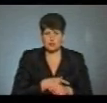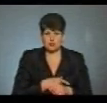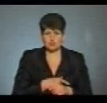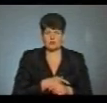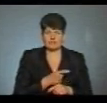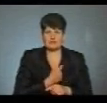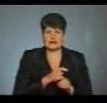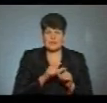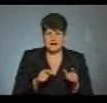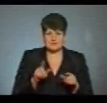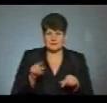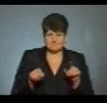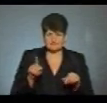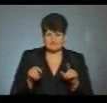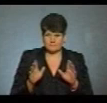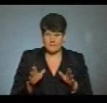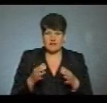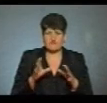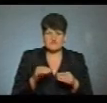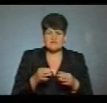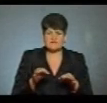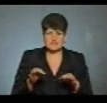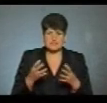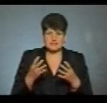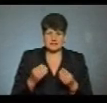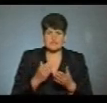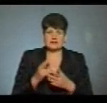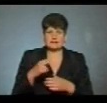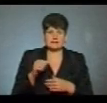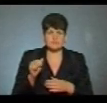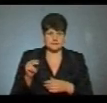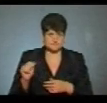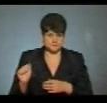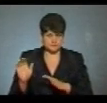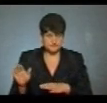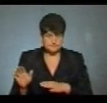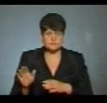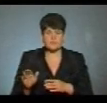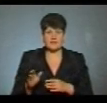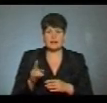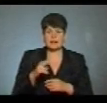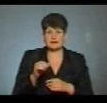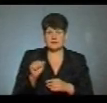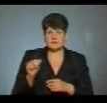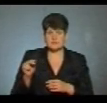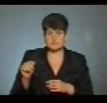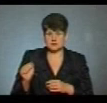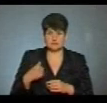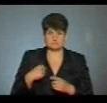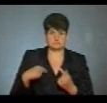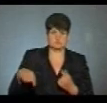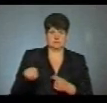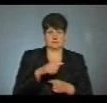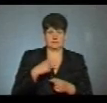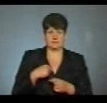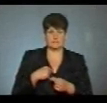тільки періодично, а всі вільні дні перебуваю на дачі. Так от, на дачі мене